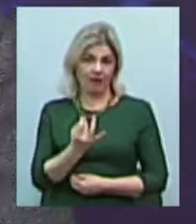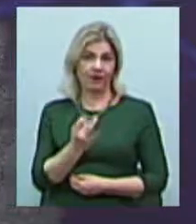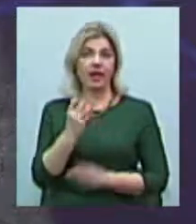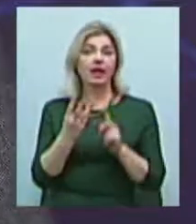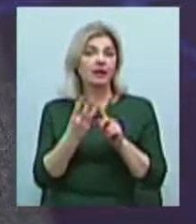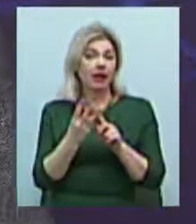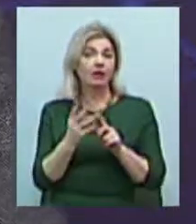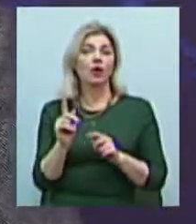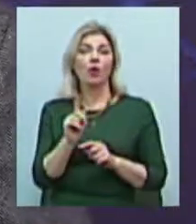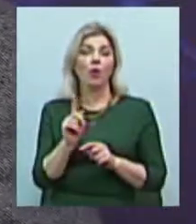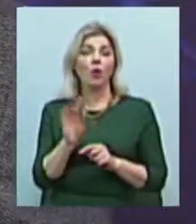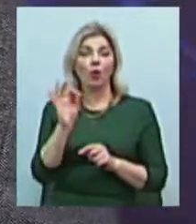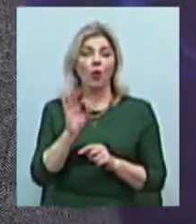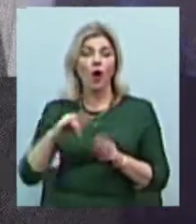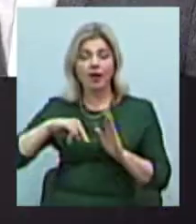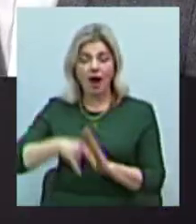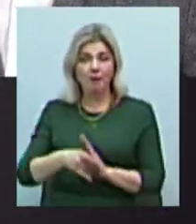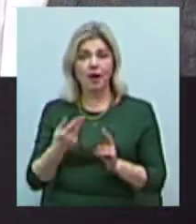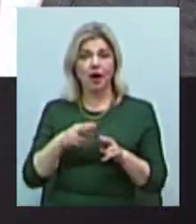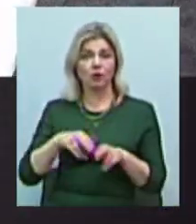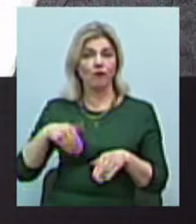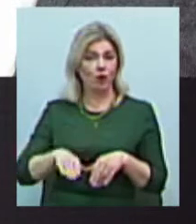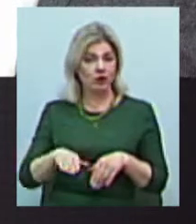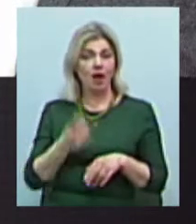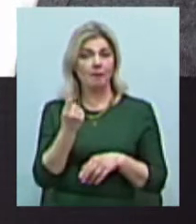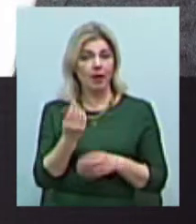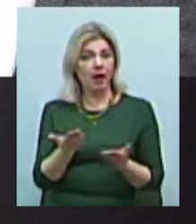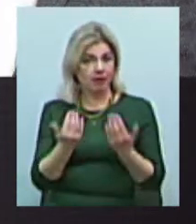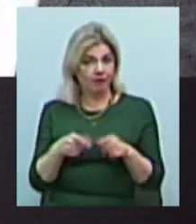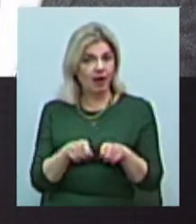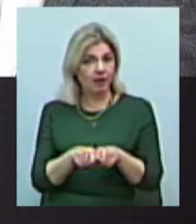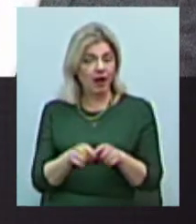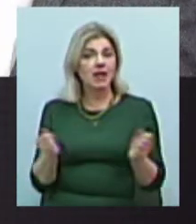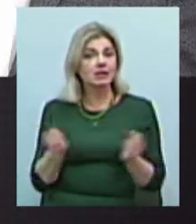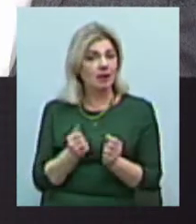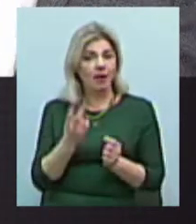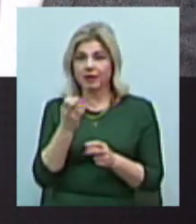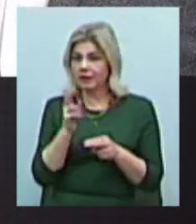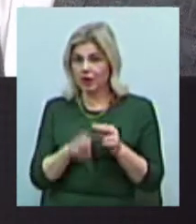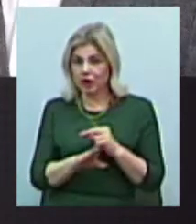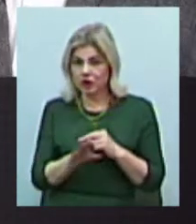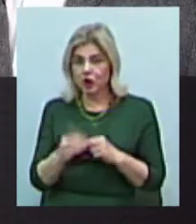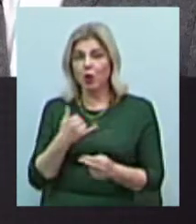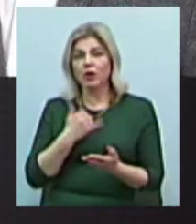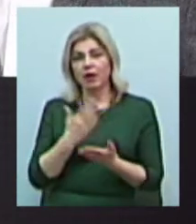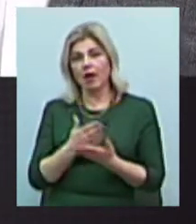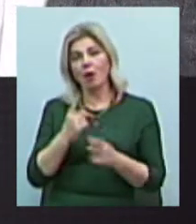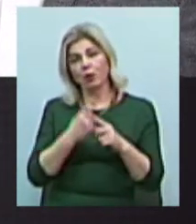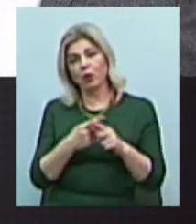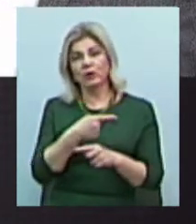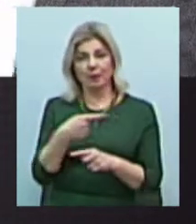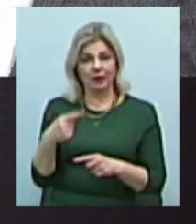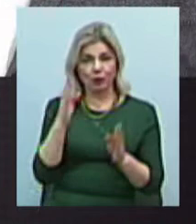по-третє, щодо ям, які в Вознесенську. Ну, по-перше, давайте так. Зима не закінчилась, у нас є перепади плюс-мінус,